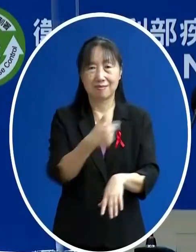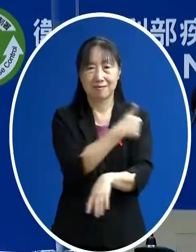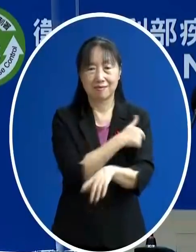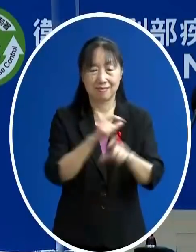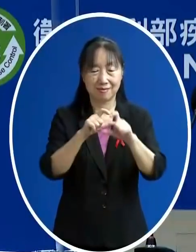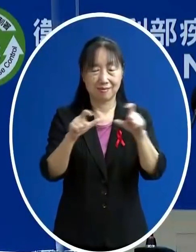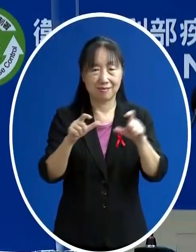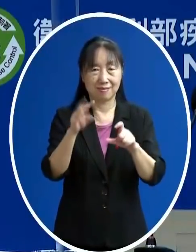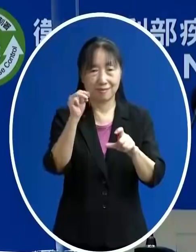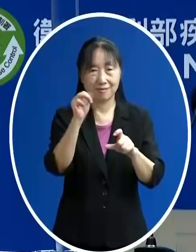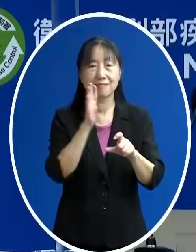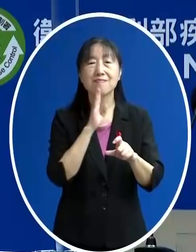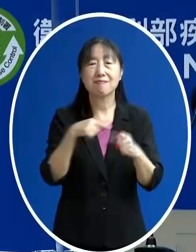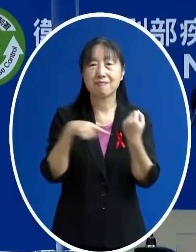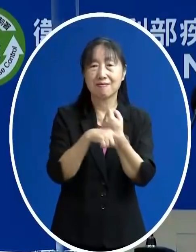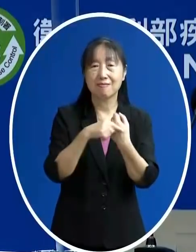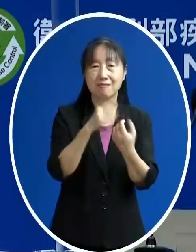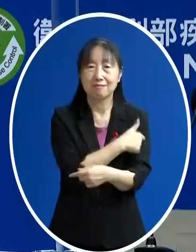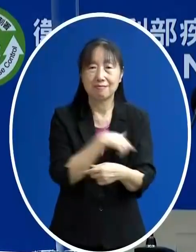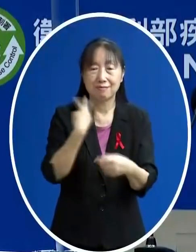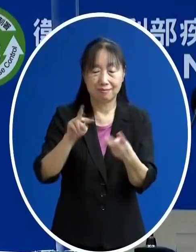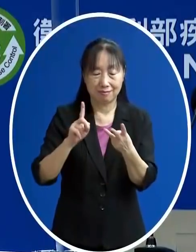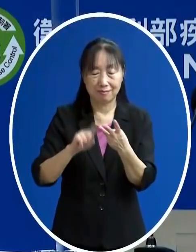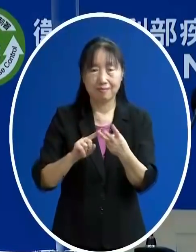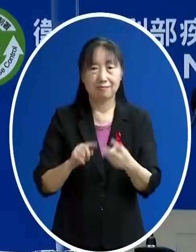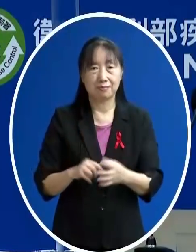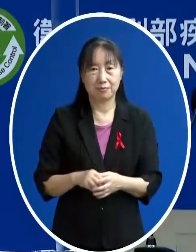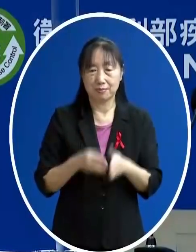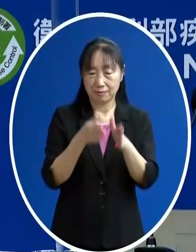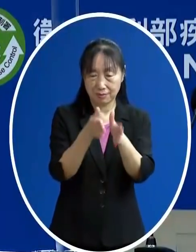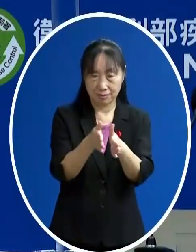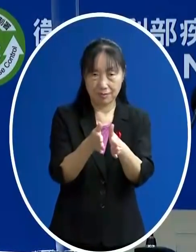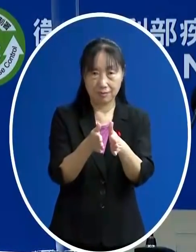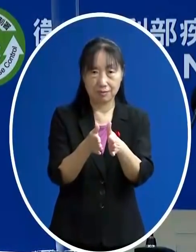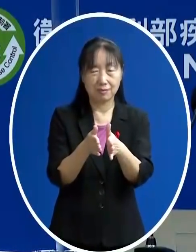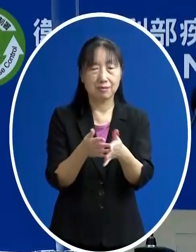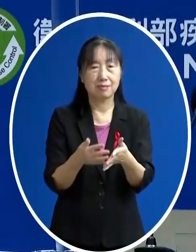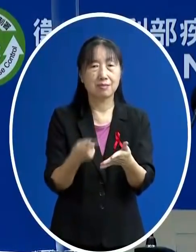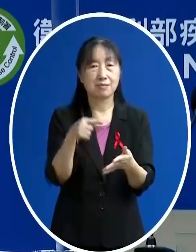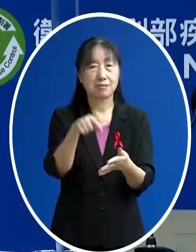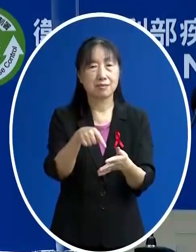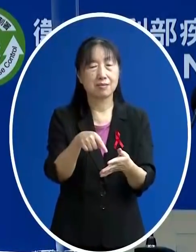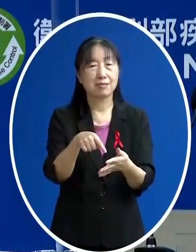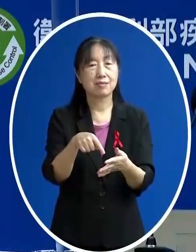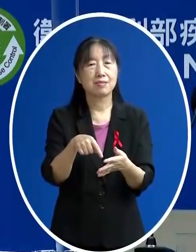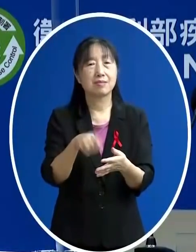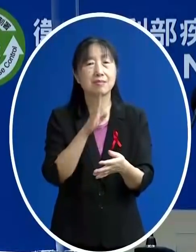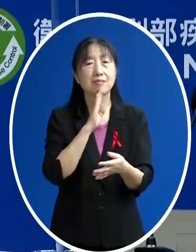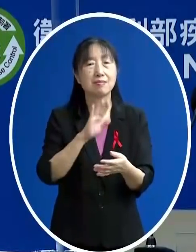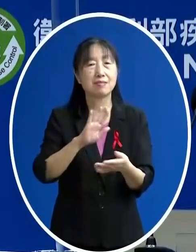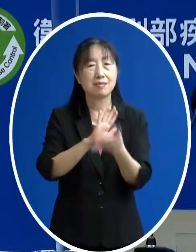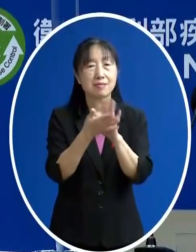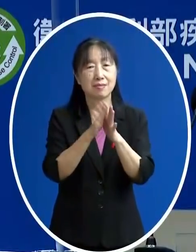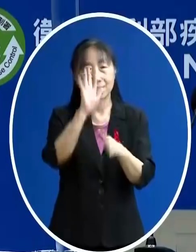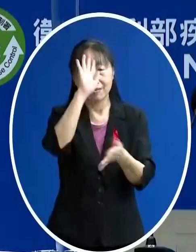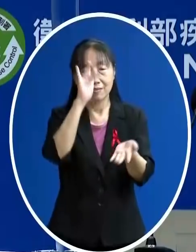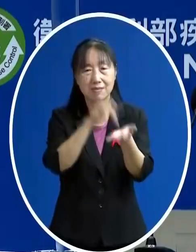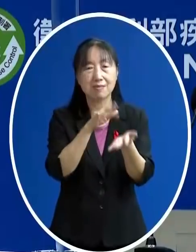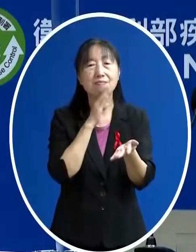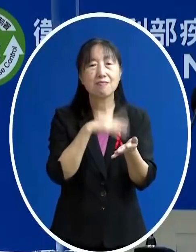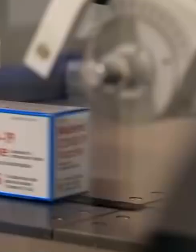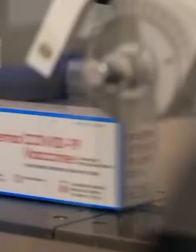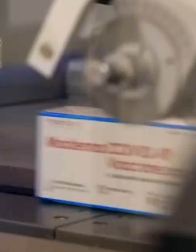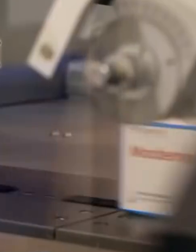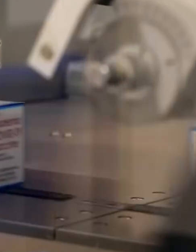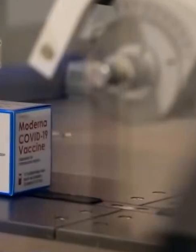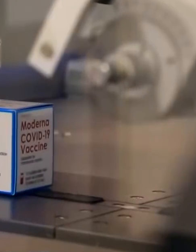苗有进行3种在做测试，他们针对这个 Omicron 的一个变异株也在发展次世代的